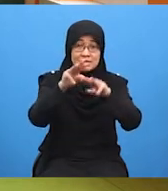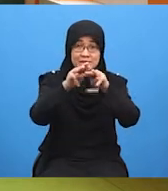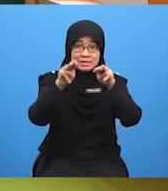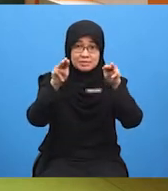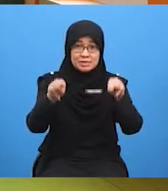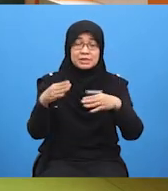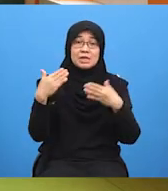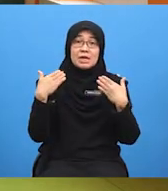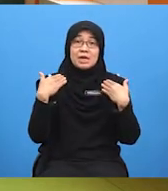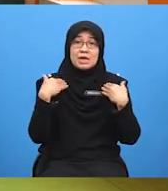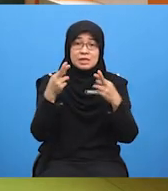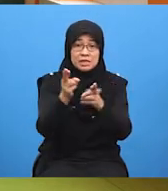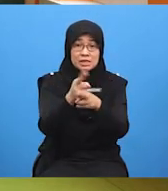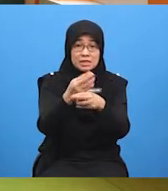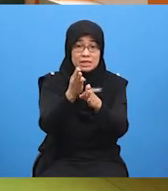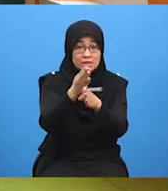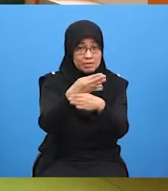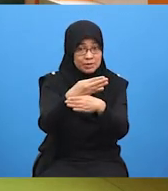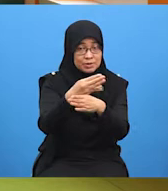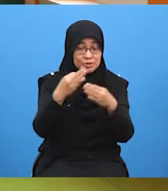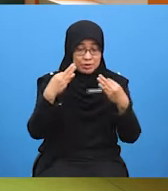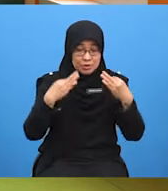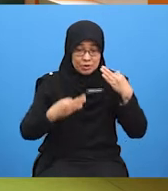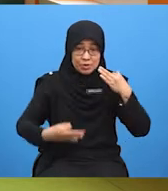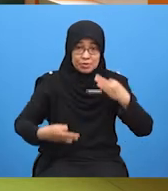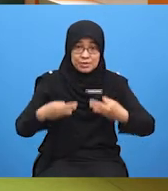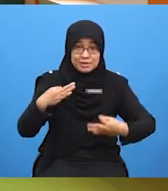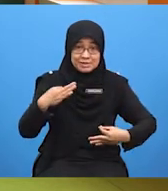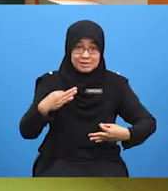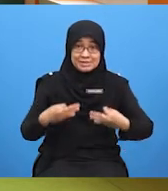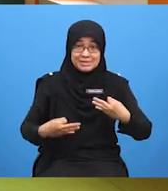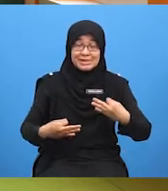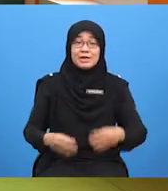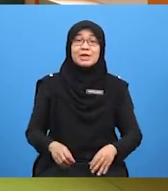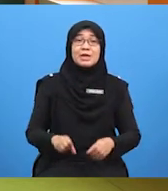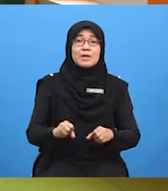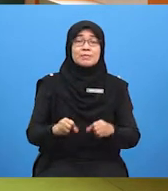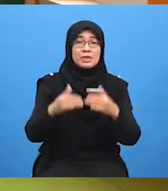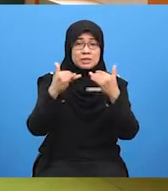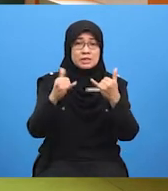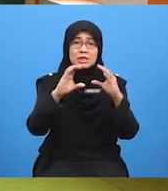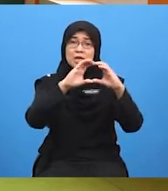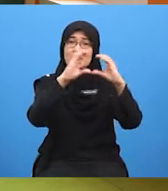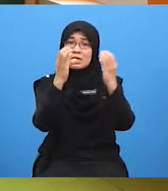reka bentuk fesyen. Cuba murid-murid kelaskan kategori reka bentuk fesyen ini.